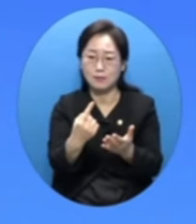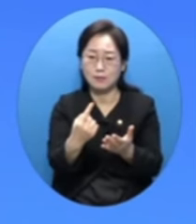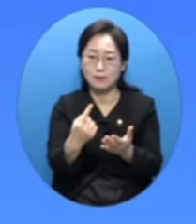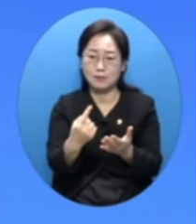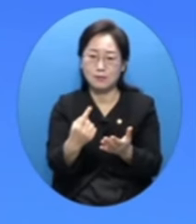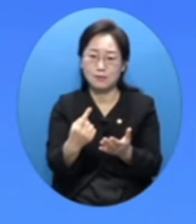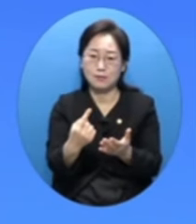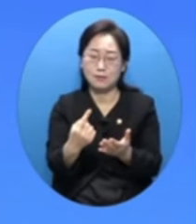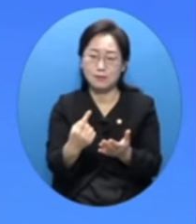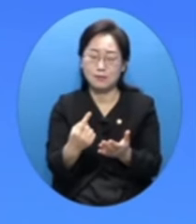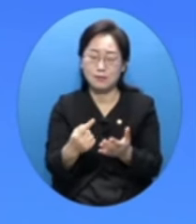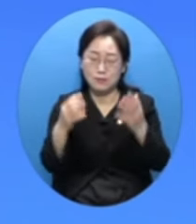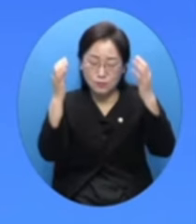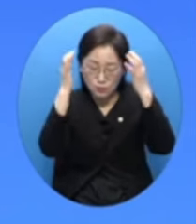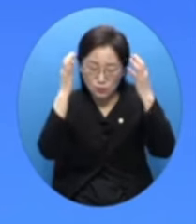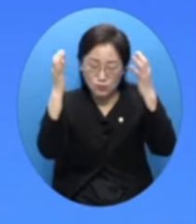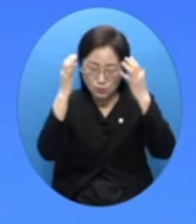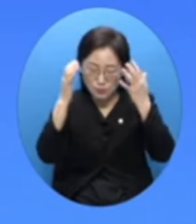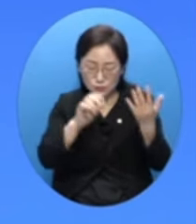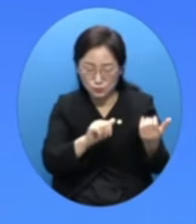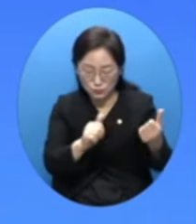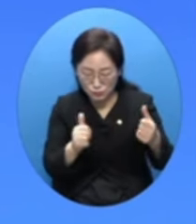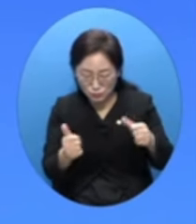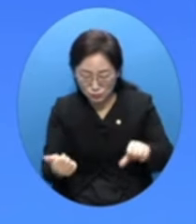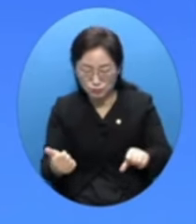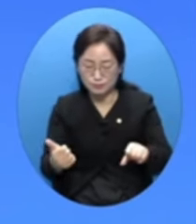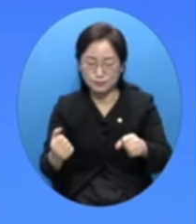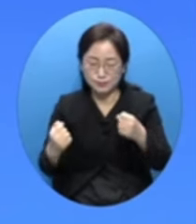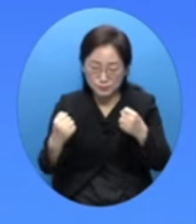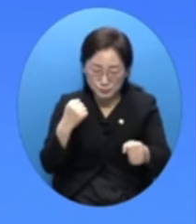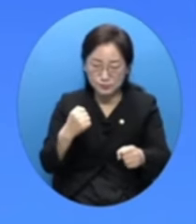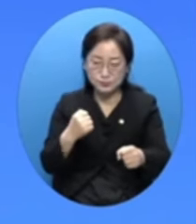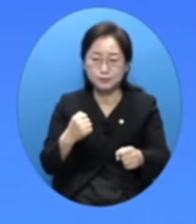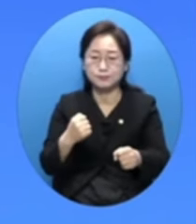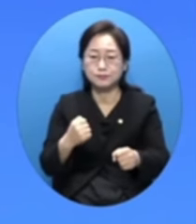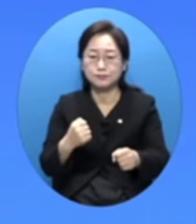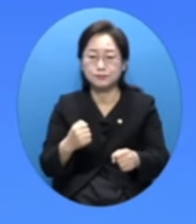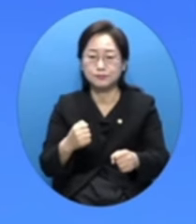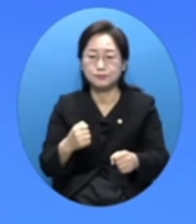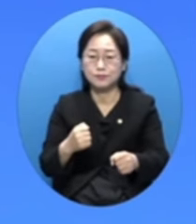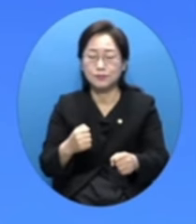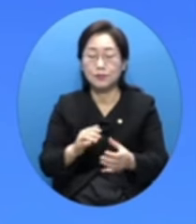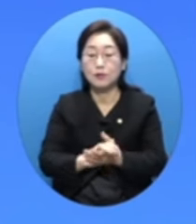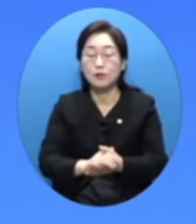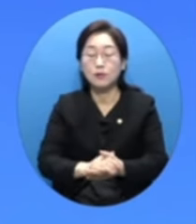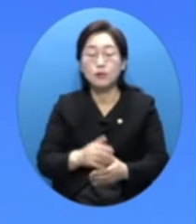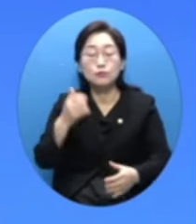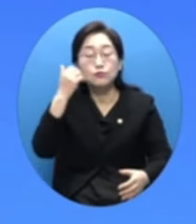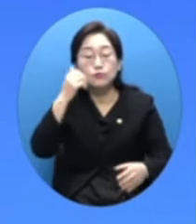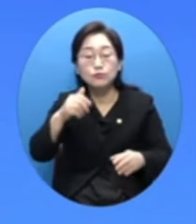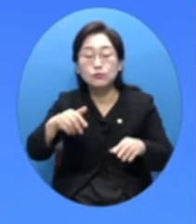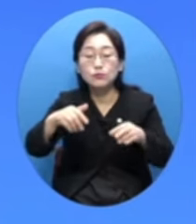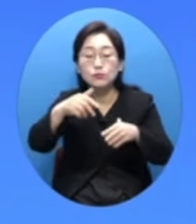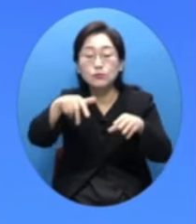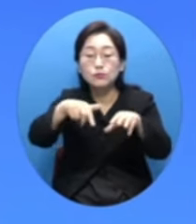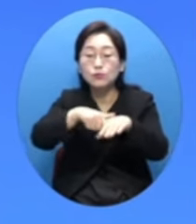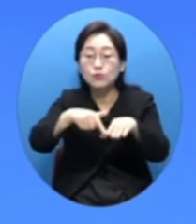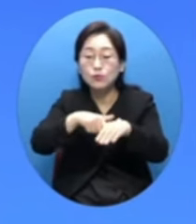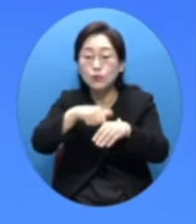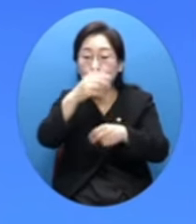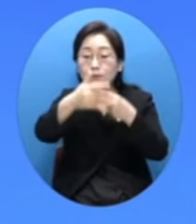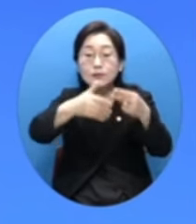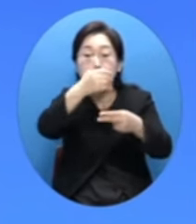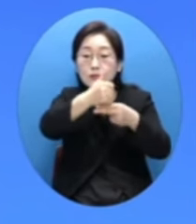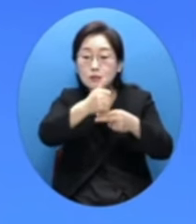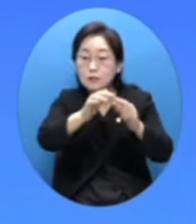오셔서 고난과 죽음의 길을 가신 것입니다이 땅 어느 종교의 신이 인간의